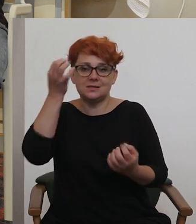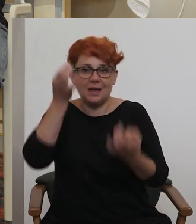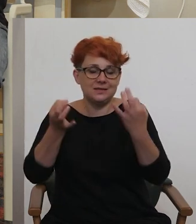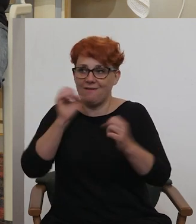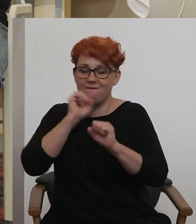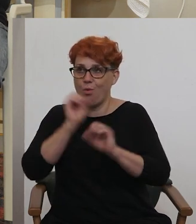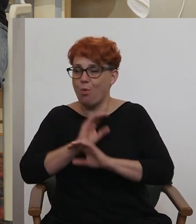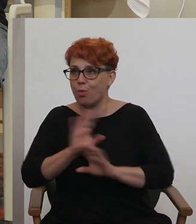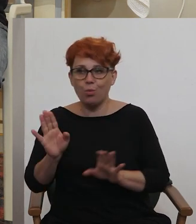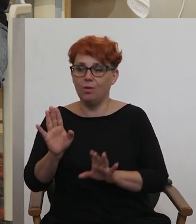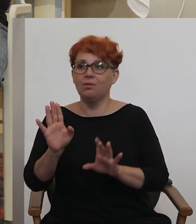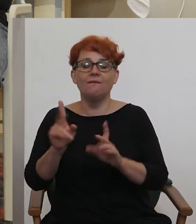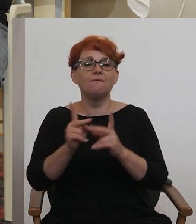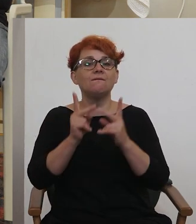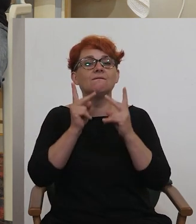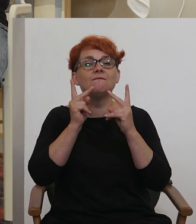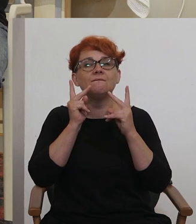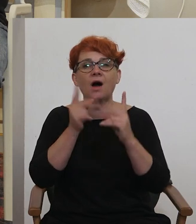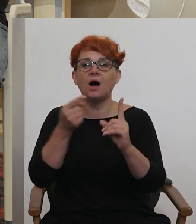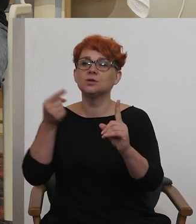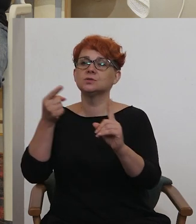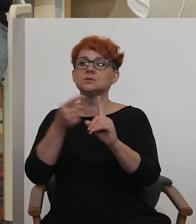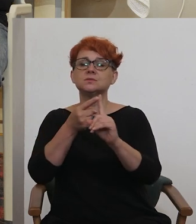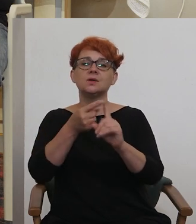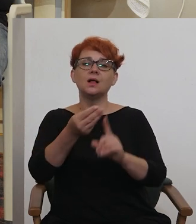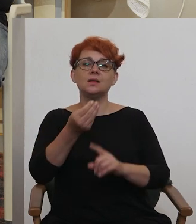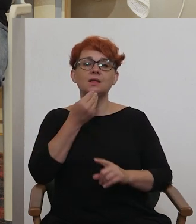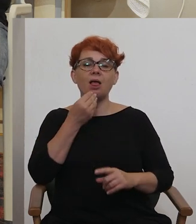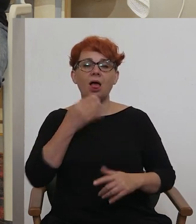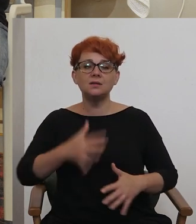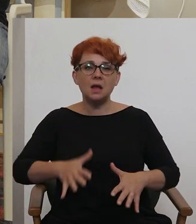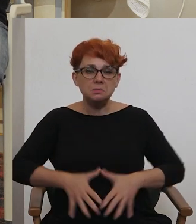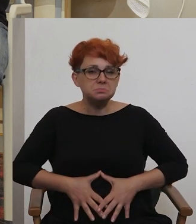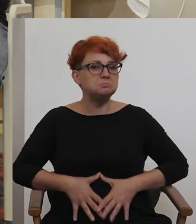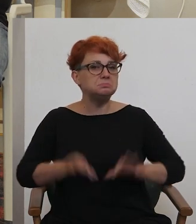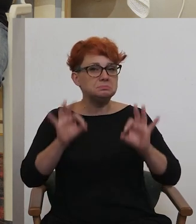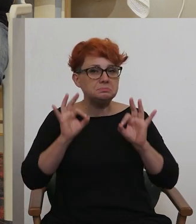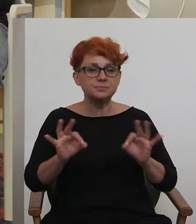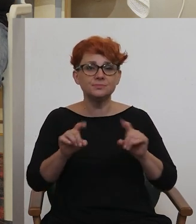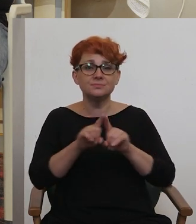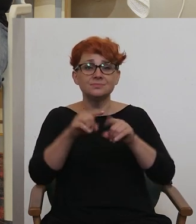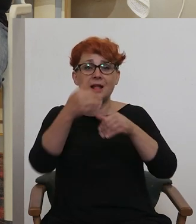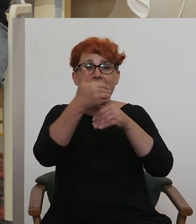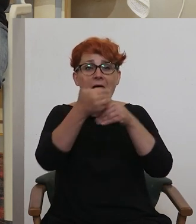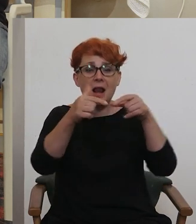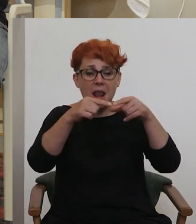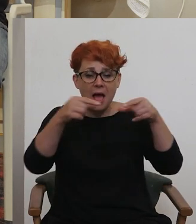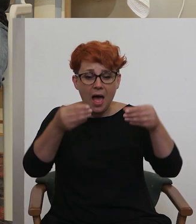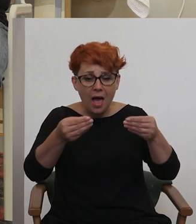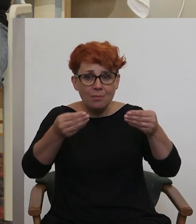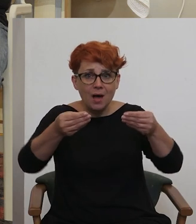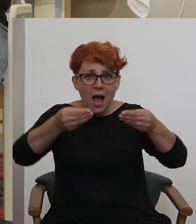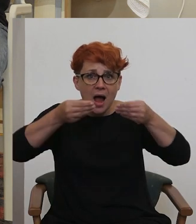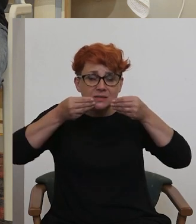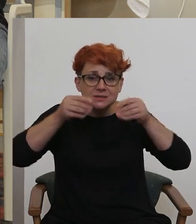niczym, tylko nad tym, żeby się najeść, zjeść kromkę chleba i wreszcie zrzucić z